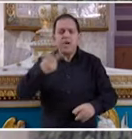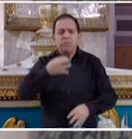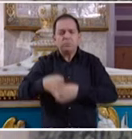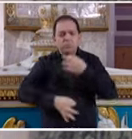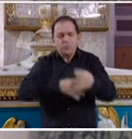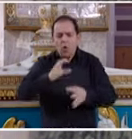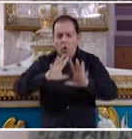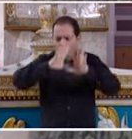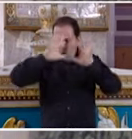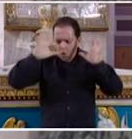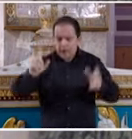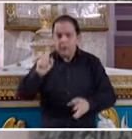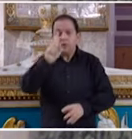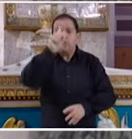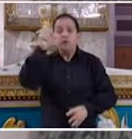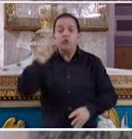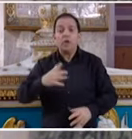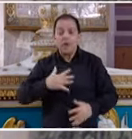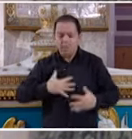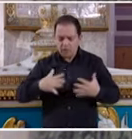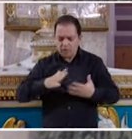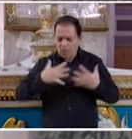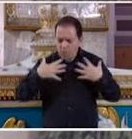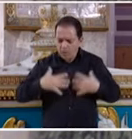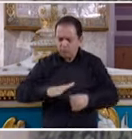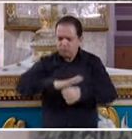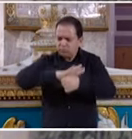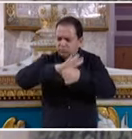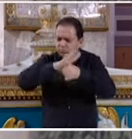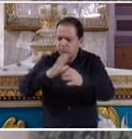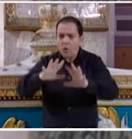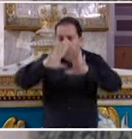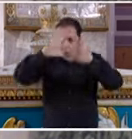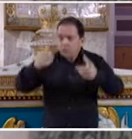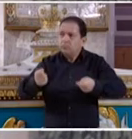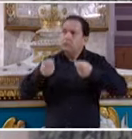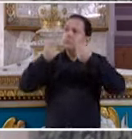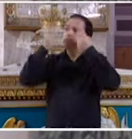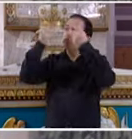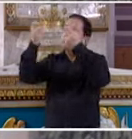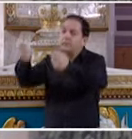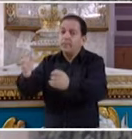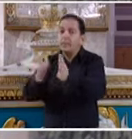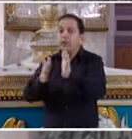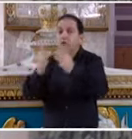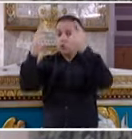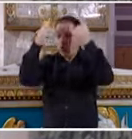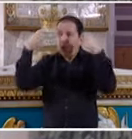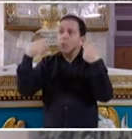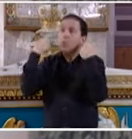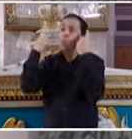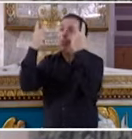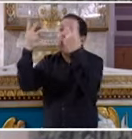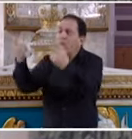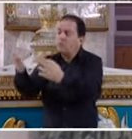μας ολόκληρη, πάσαν την ζωή ημών, και τα παρακαταθέτουμε Χριστό το Θεό ημών, όλα εν